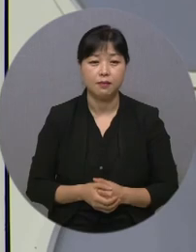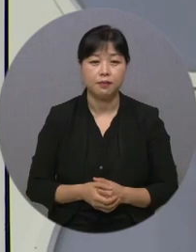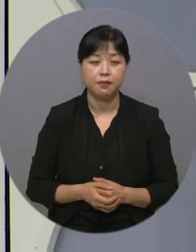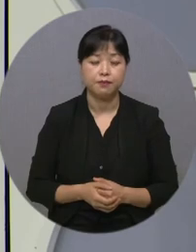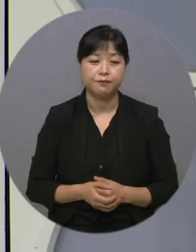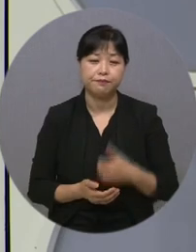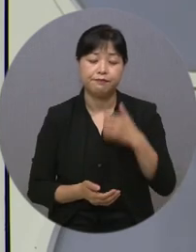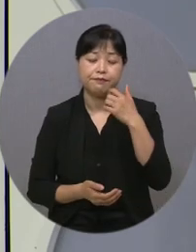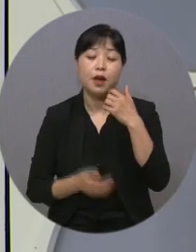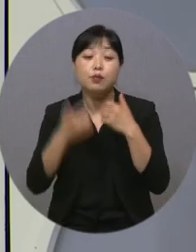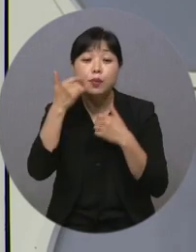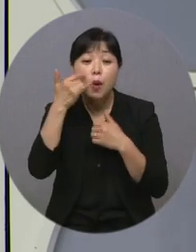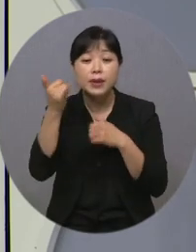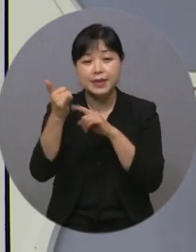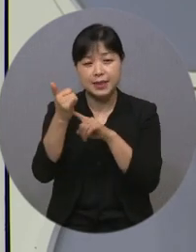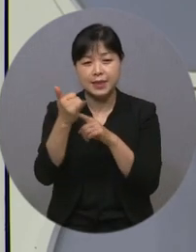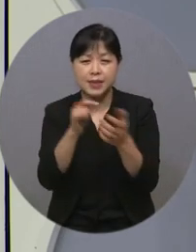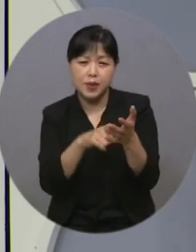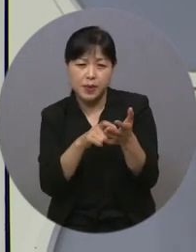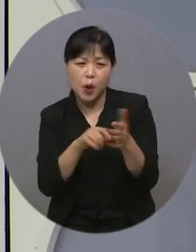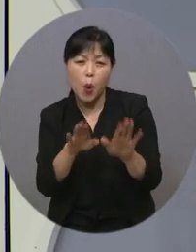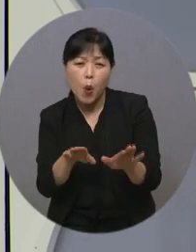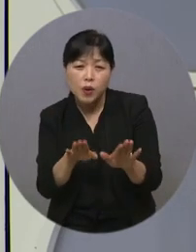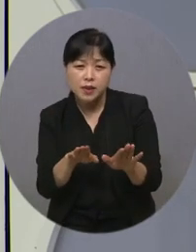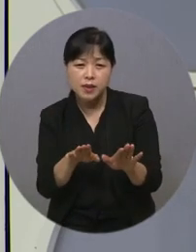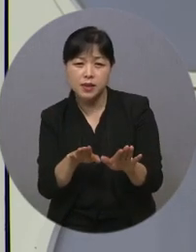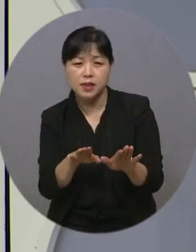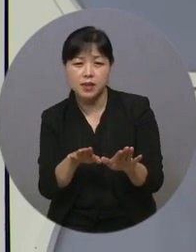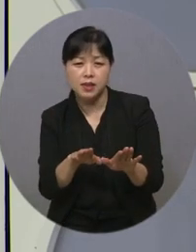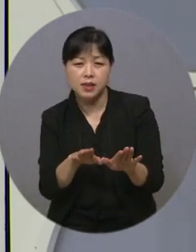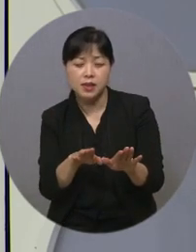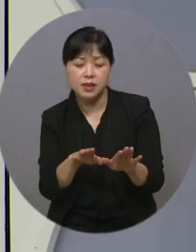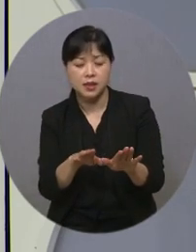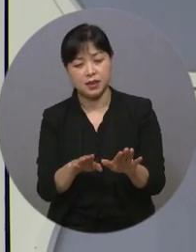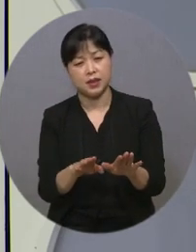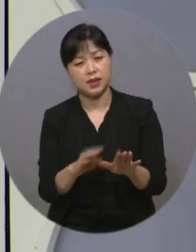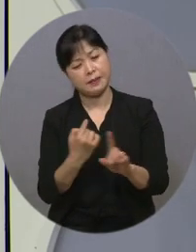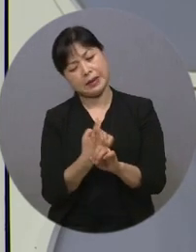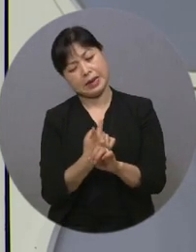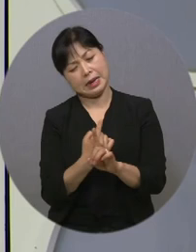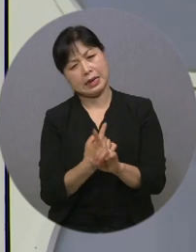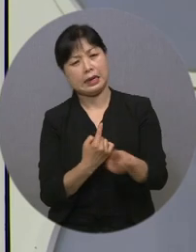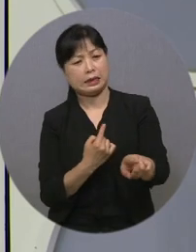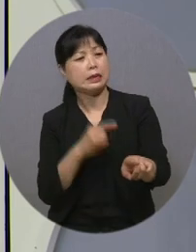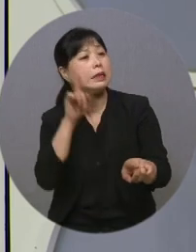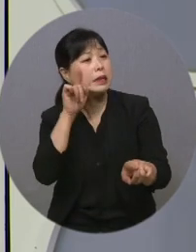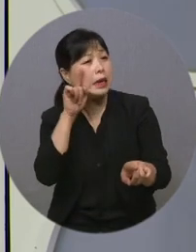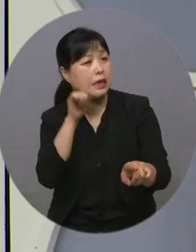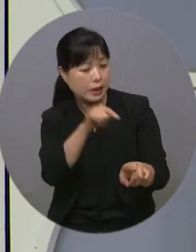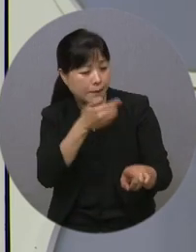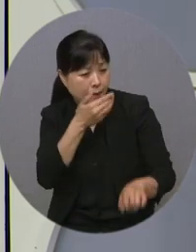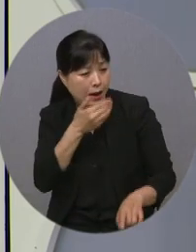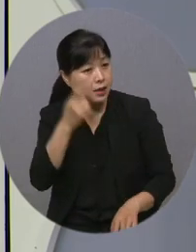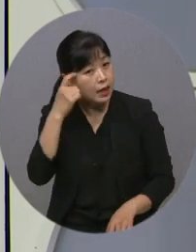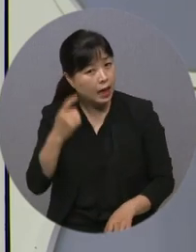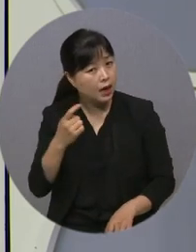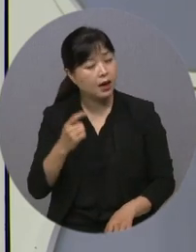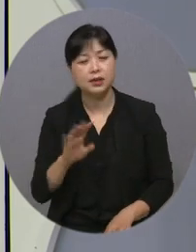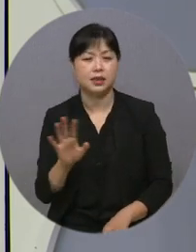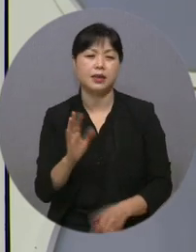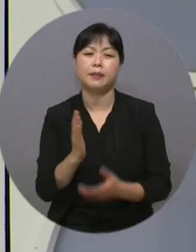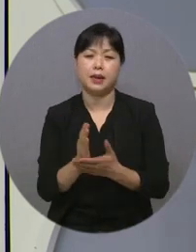학부모들이 성급하게 오늘 뚝뚝뚝뚝 고쳐가지고 내일 잘 써먹을 거라고 생각하지